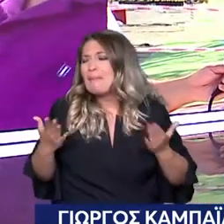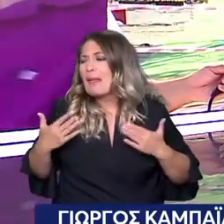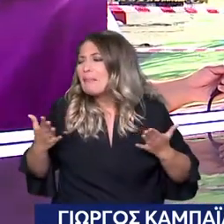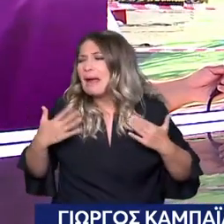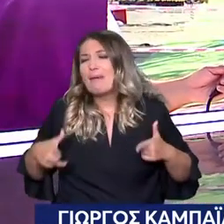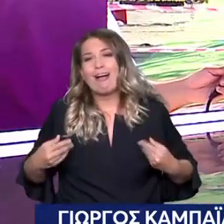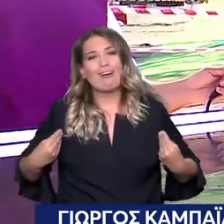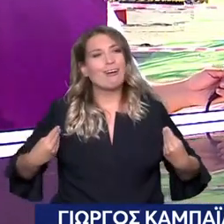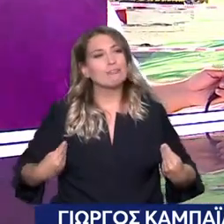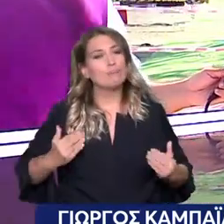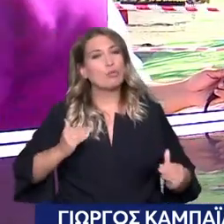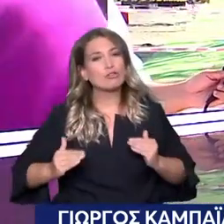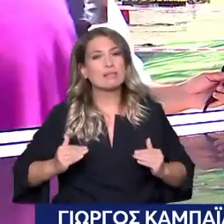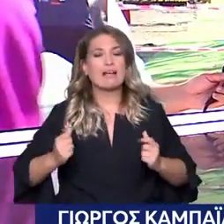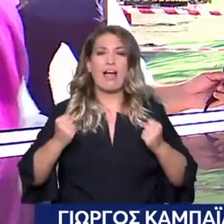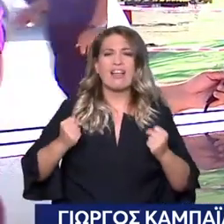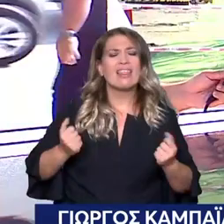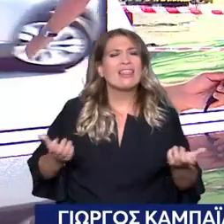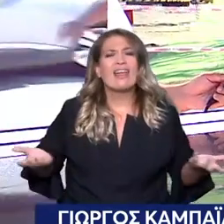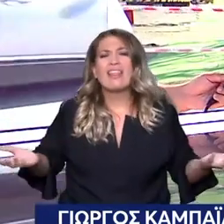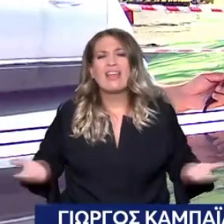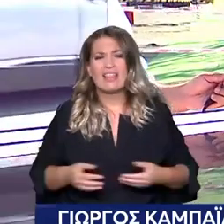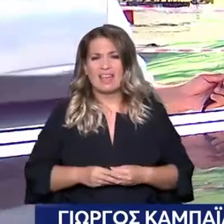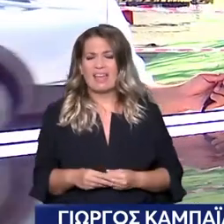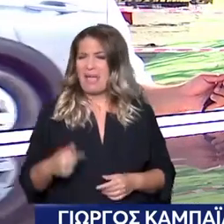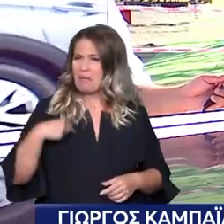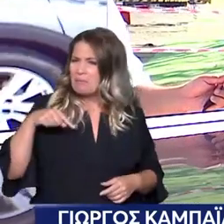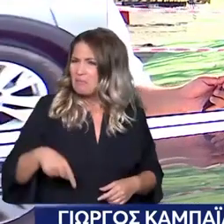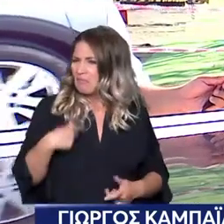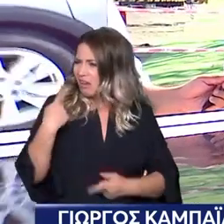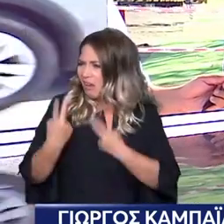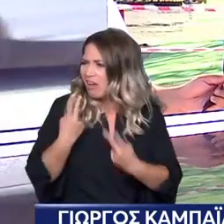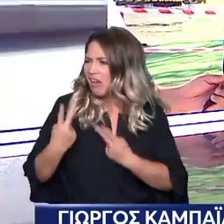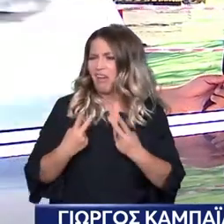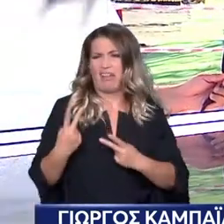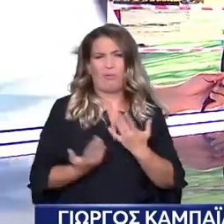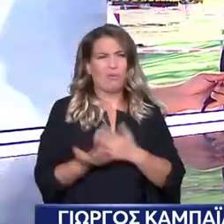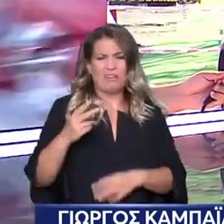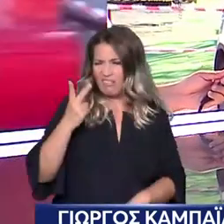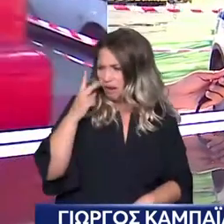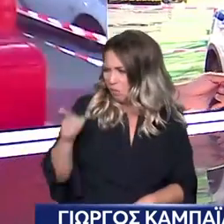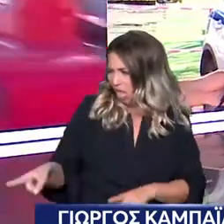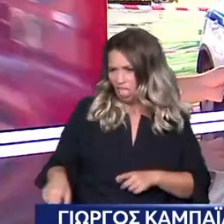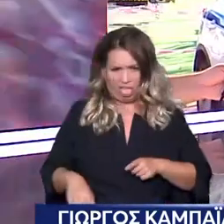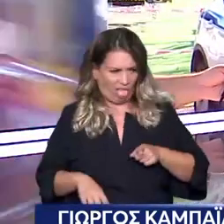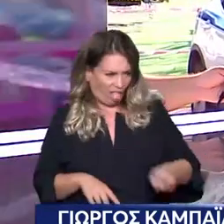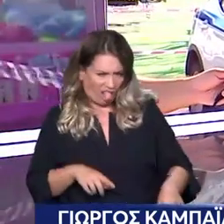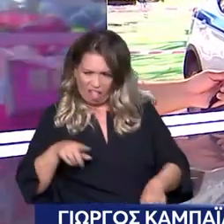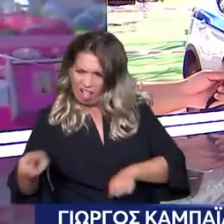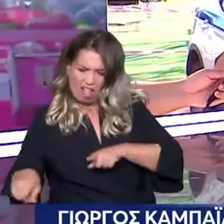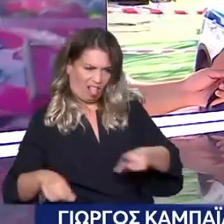δεν υπάρχει κάτι το οποίο να λειτουργεί. Δηλαδή, εδώ και με τις ώρες που είμαστε από το πρωί εδώ και με γυμνό μάτι φαίνονται και τα υπόλοιπα μηχανήματα που